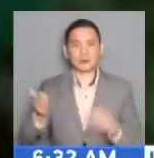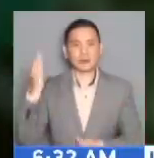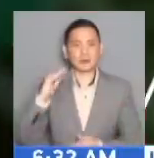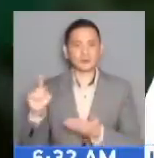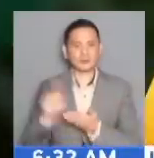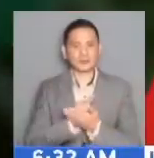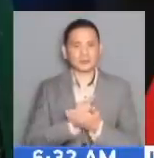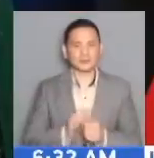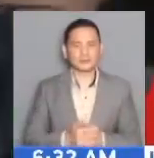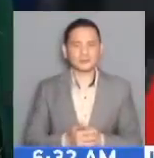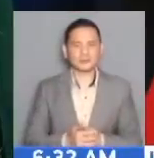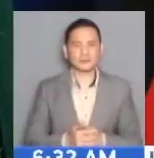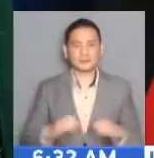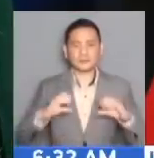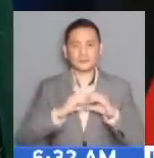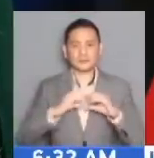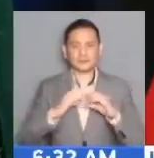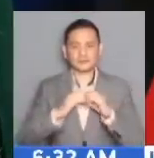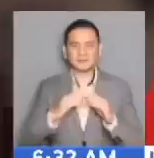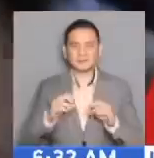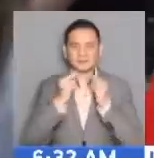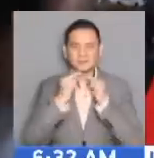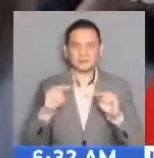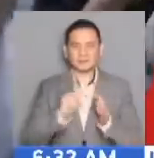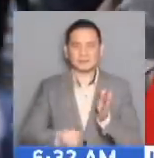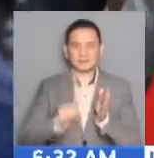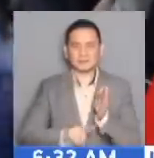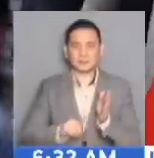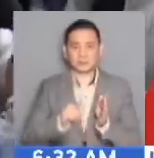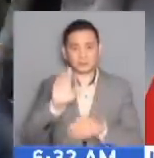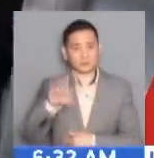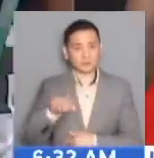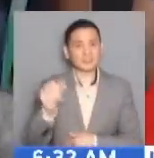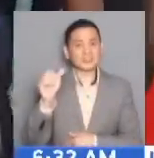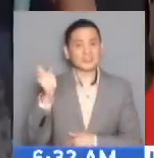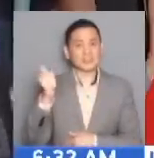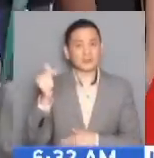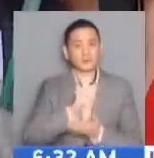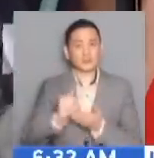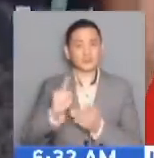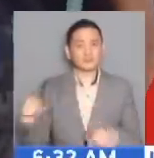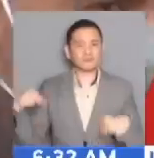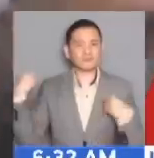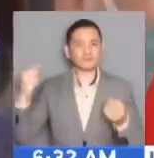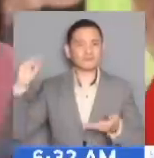monitoring GMA News Research, yan ay 10 linggo na mas mababa sa 10,000 ang weekly new COVID